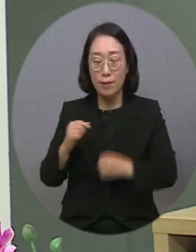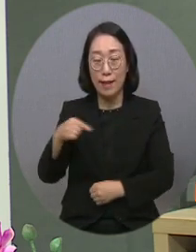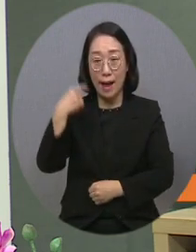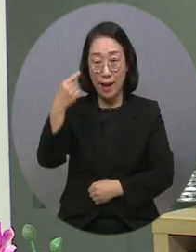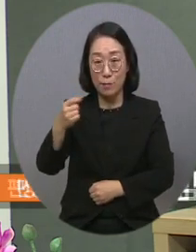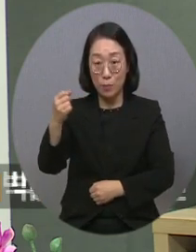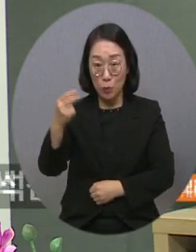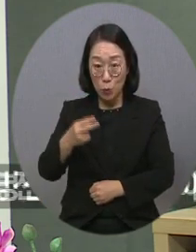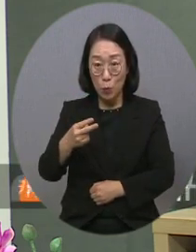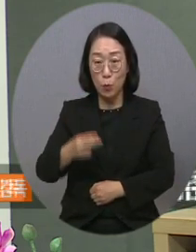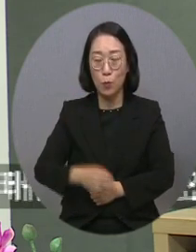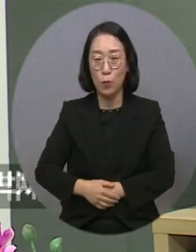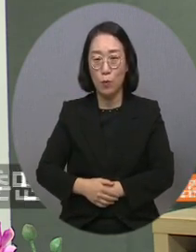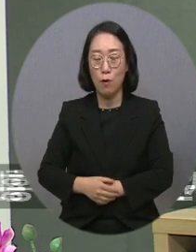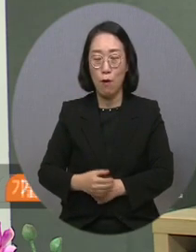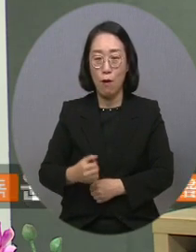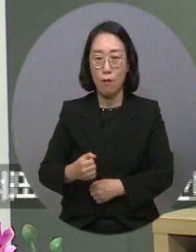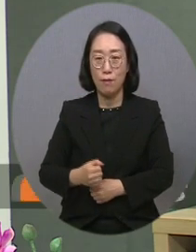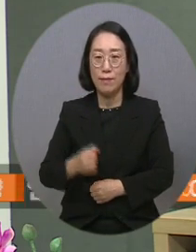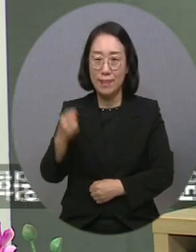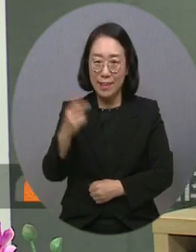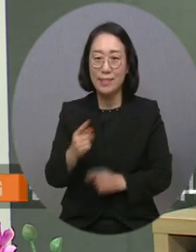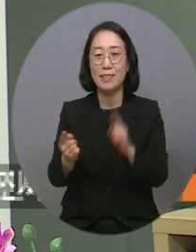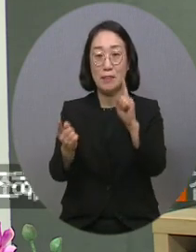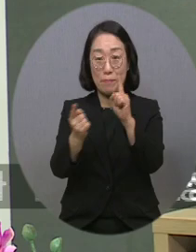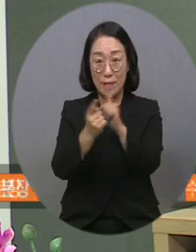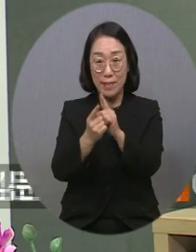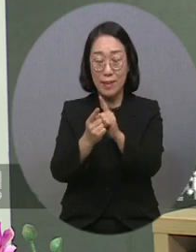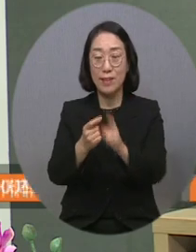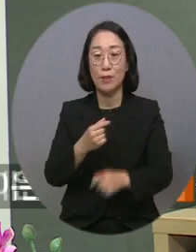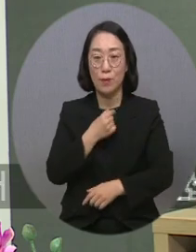시간에 건강한 모습으로 여러분을